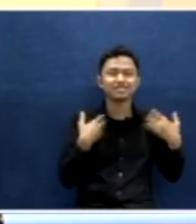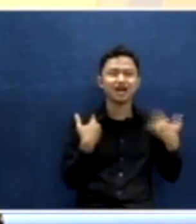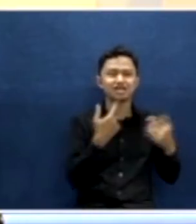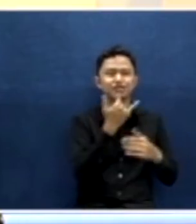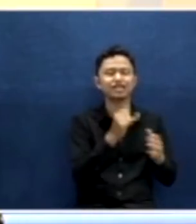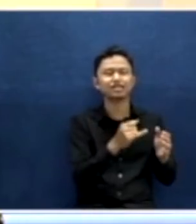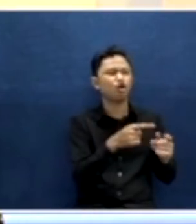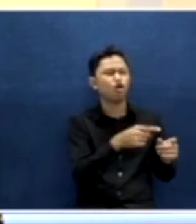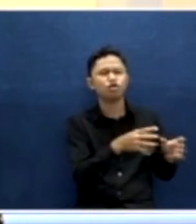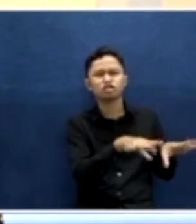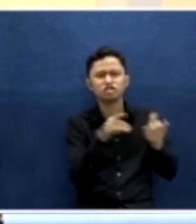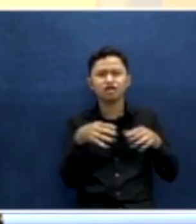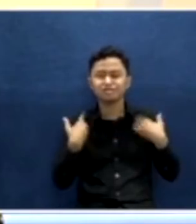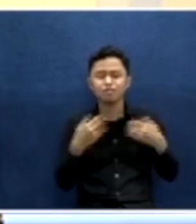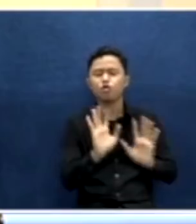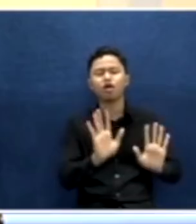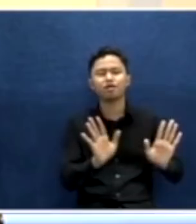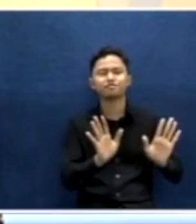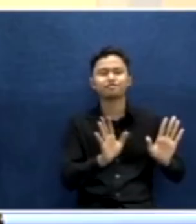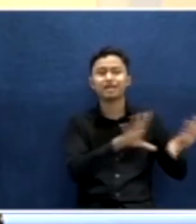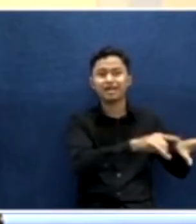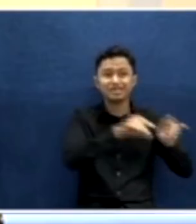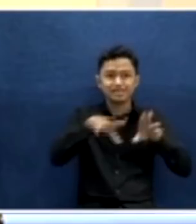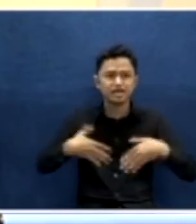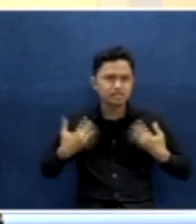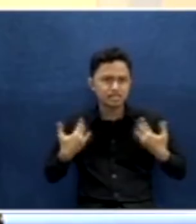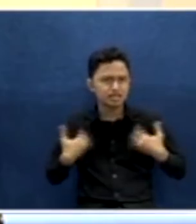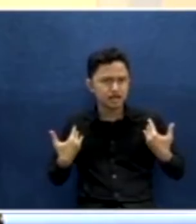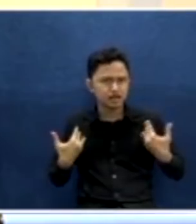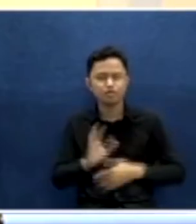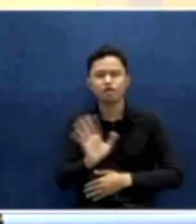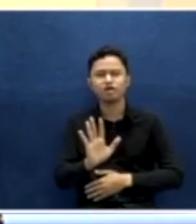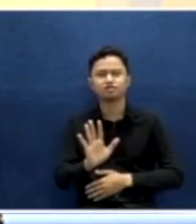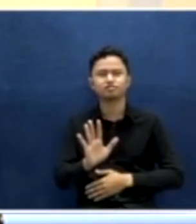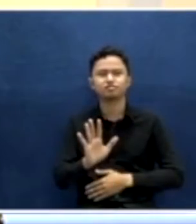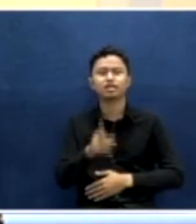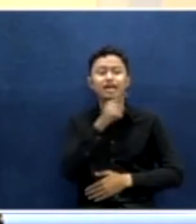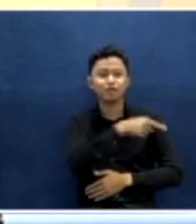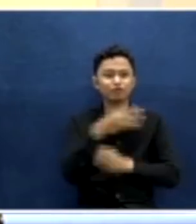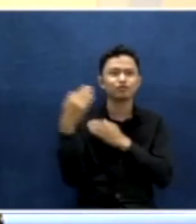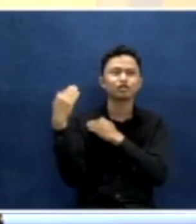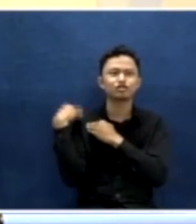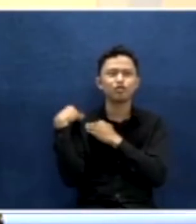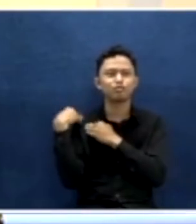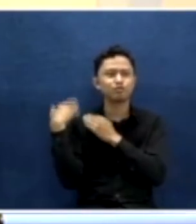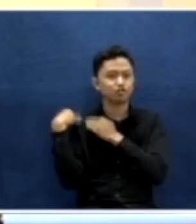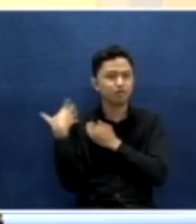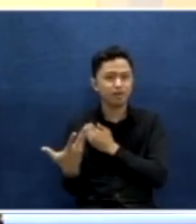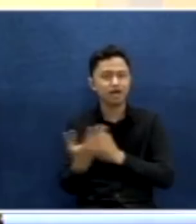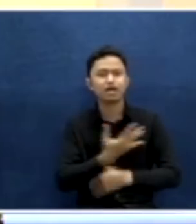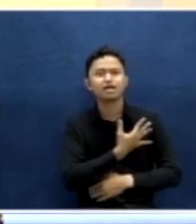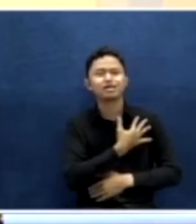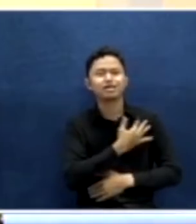ikut-ikutan bukan dia bukan Lifestyle dia bukan trend hidup tapi dia konsekuensi keimanan karena apa lambungmu